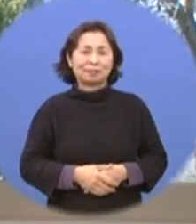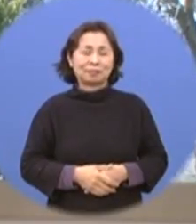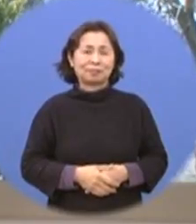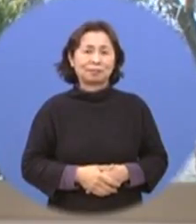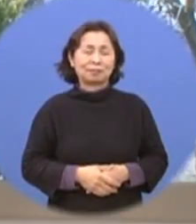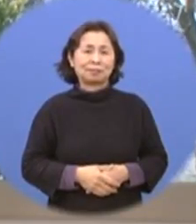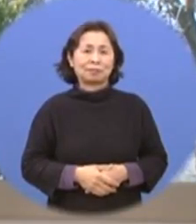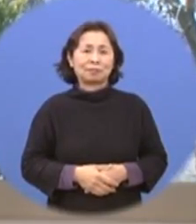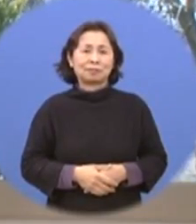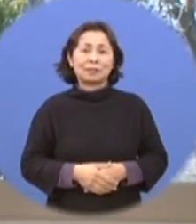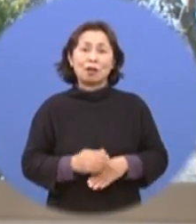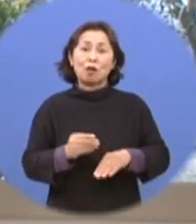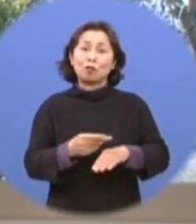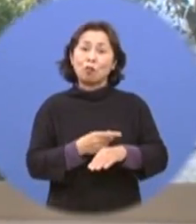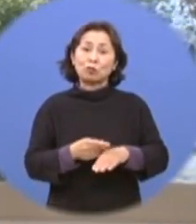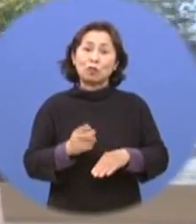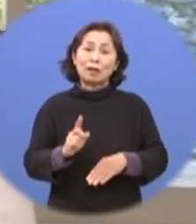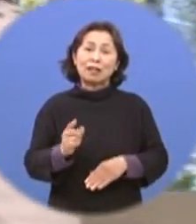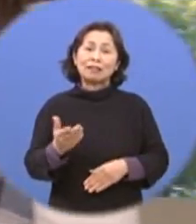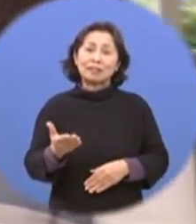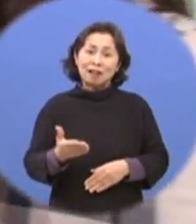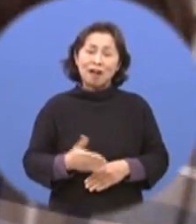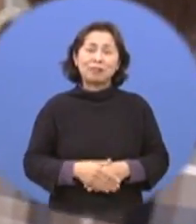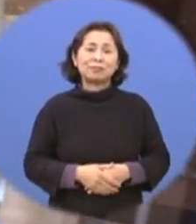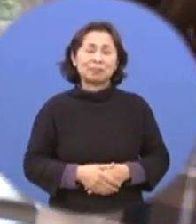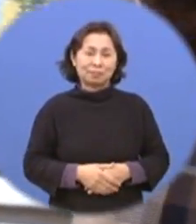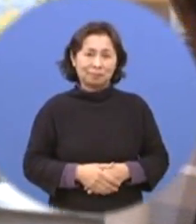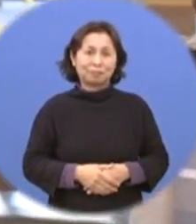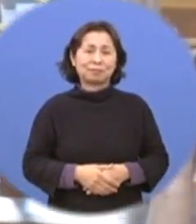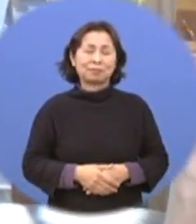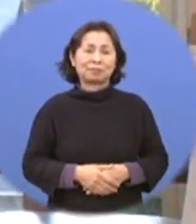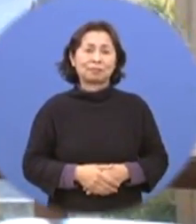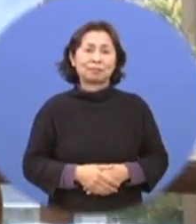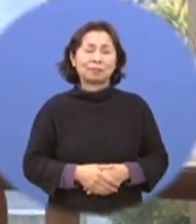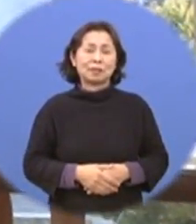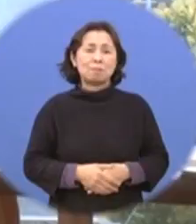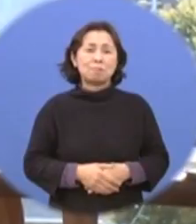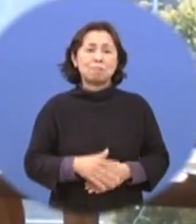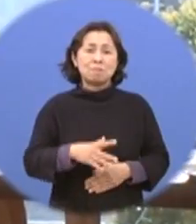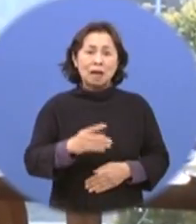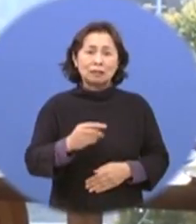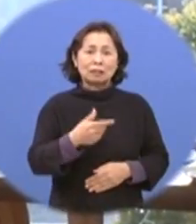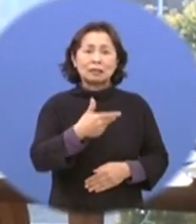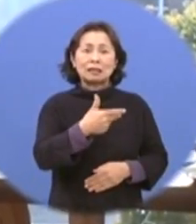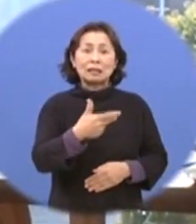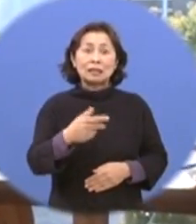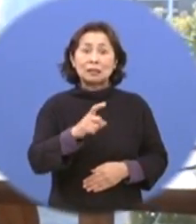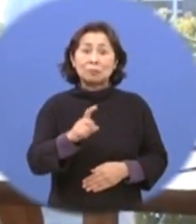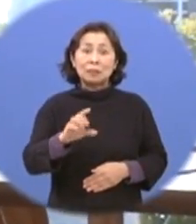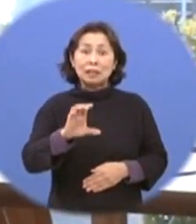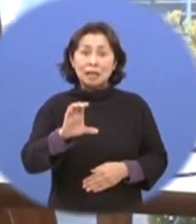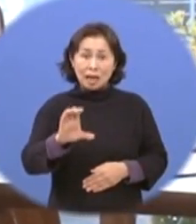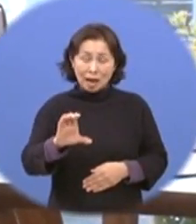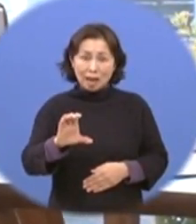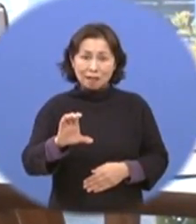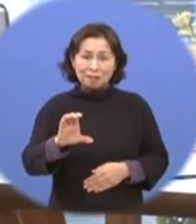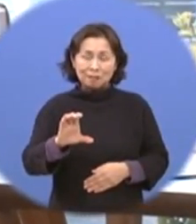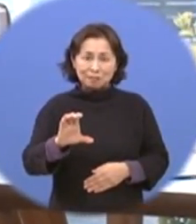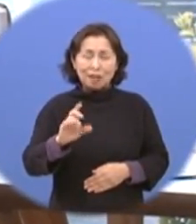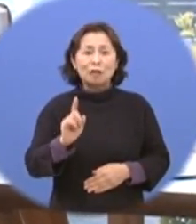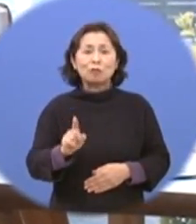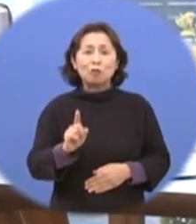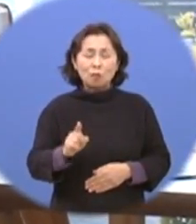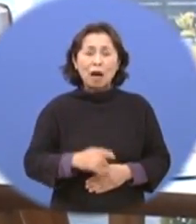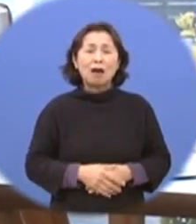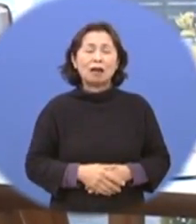メニューの特徴について教えてくださいはいまずジビエっていうのはですね僕の考えなん